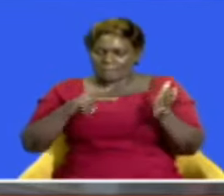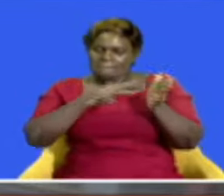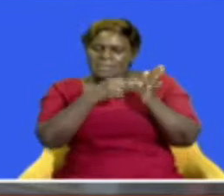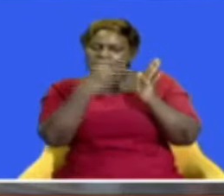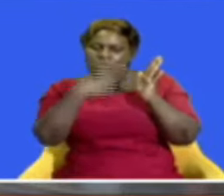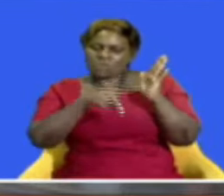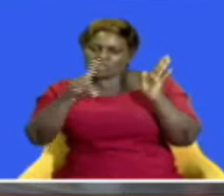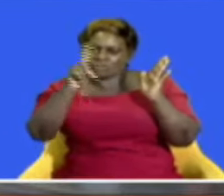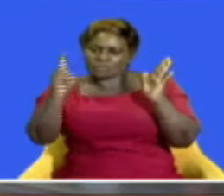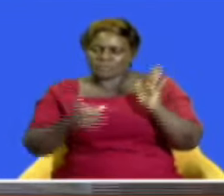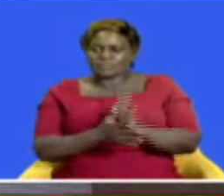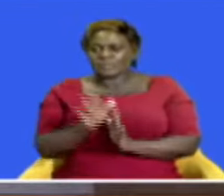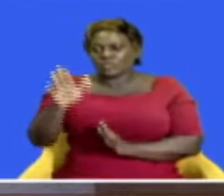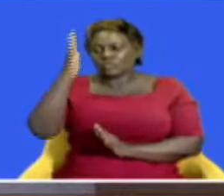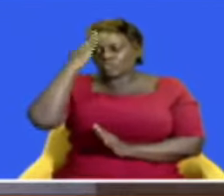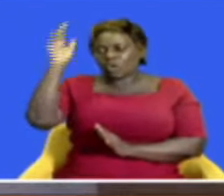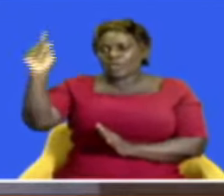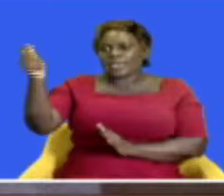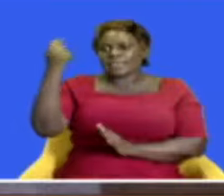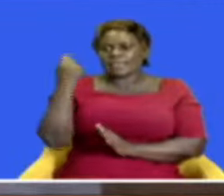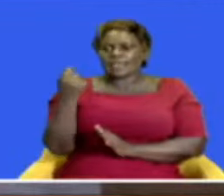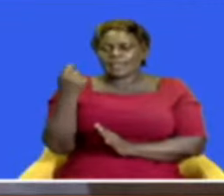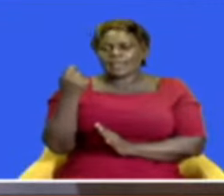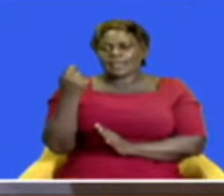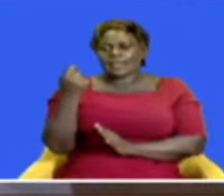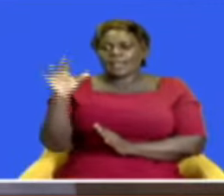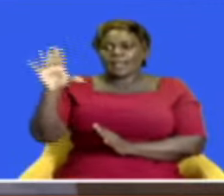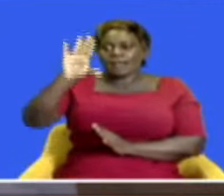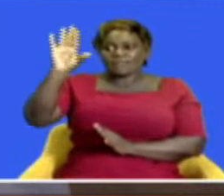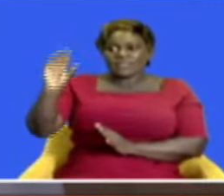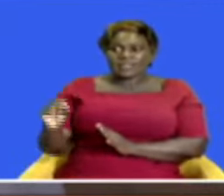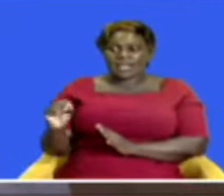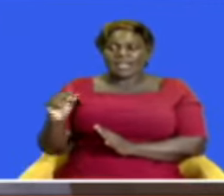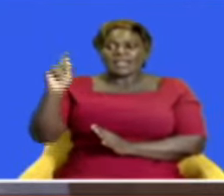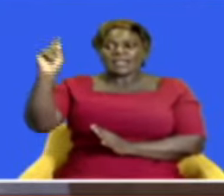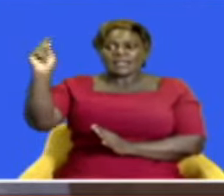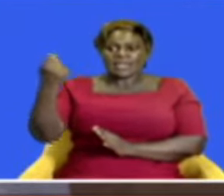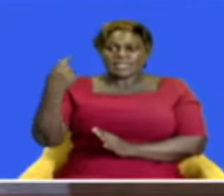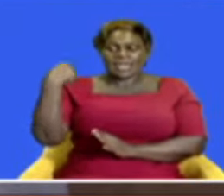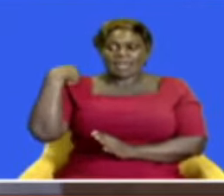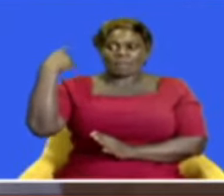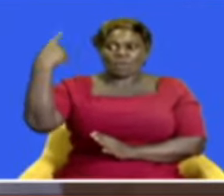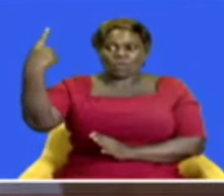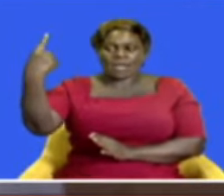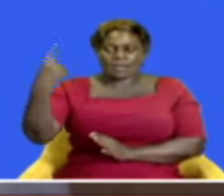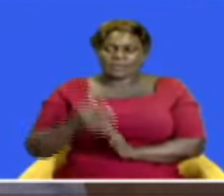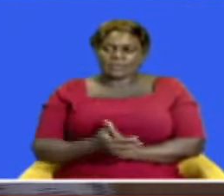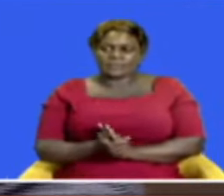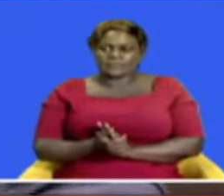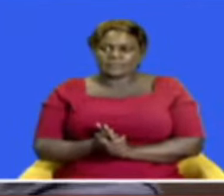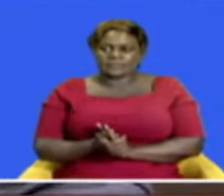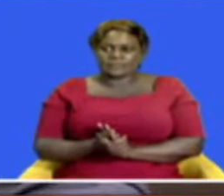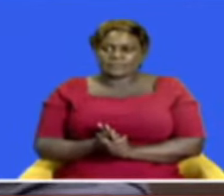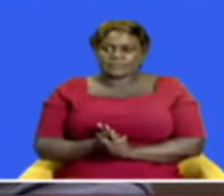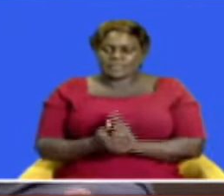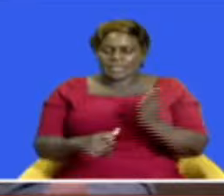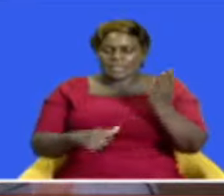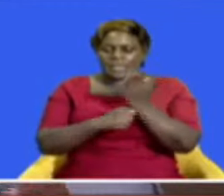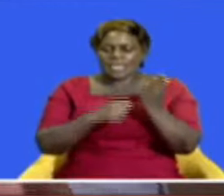inamaanisha nini? Unajua Kenya, katika bara la Afrika, Kenya iko nambari moja kwa ile